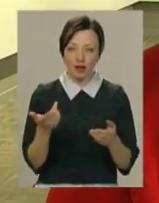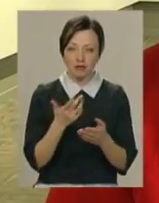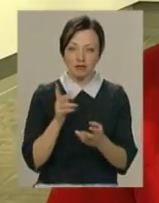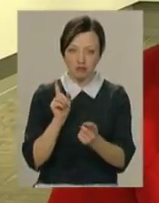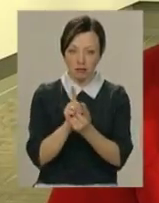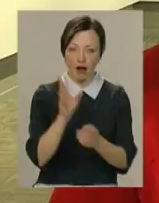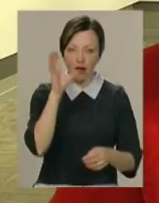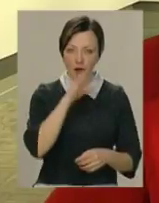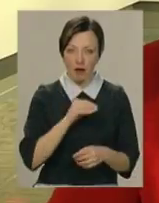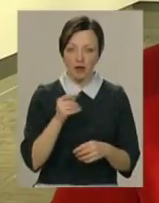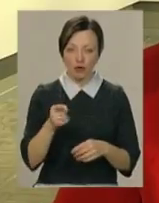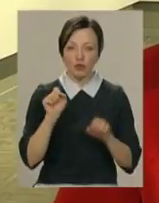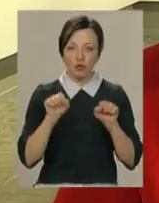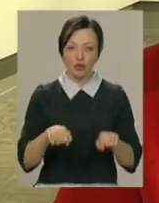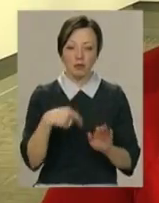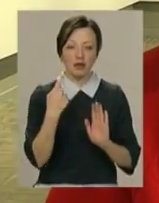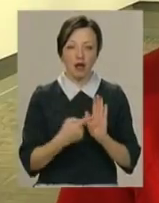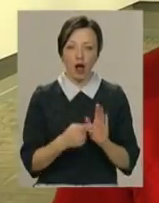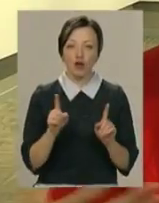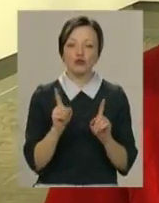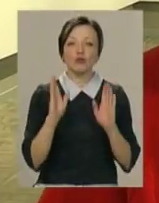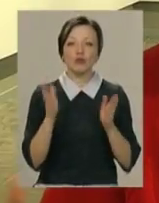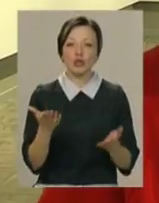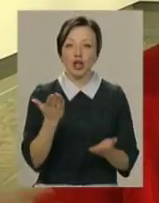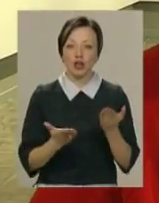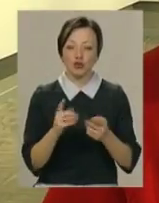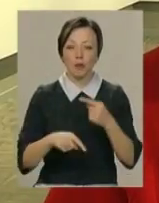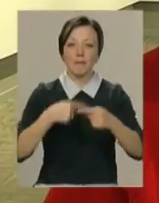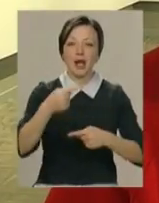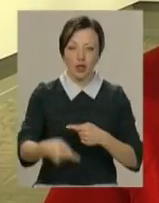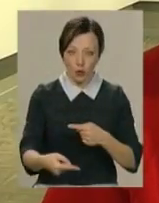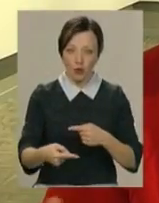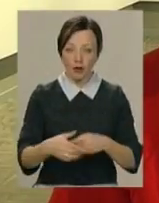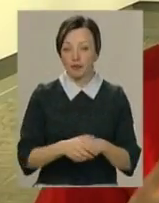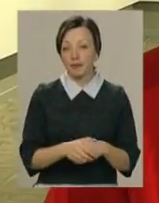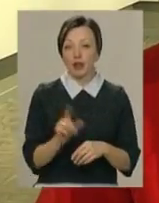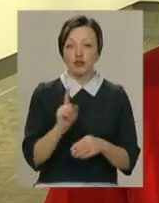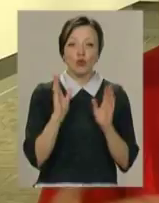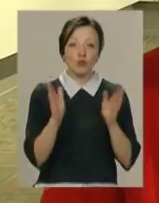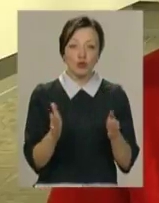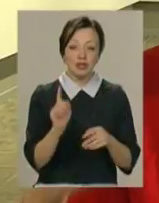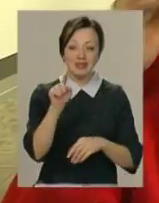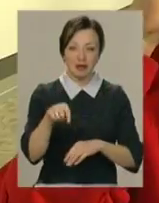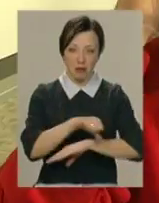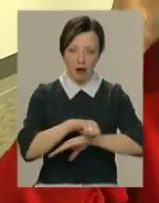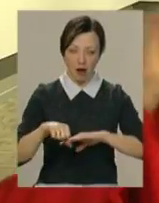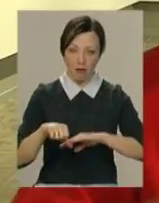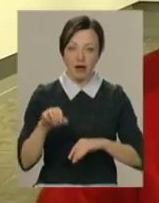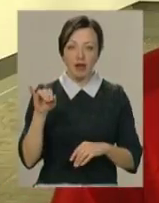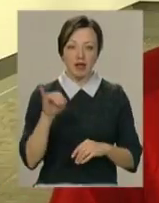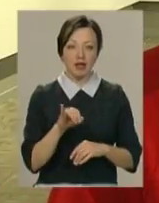і ти тоді можеш поставити питання, а що буде, якщо її перетнути? тобто що буде за тим краєм.